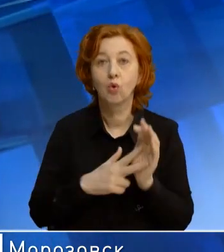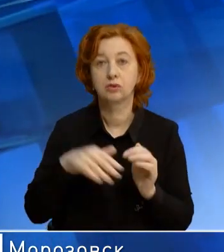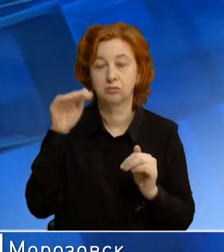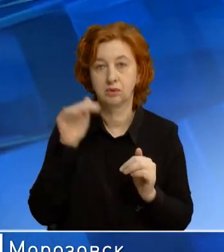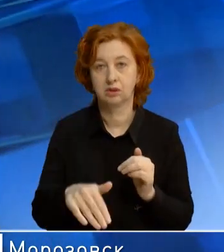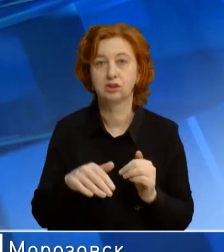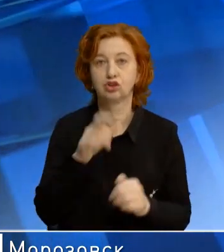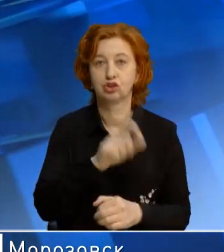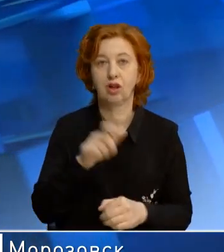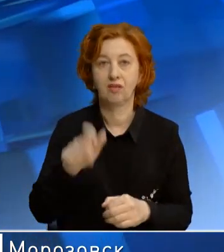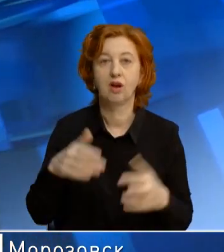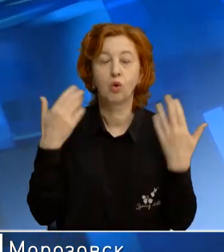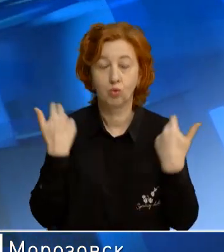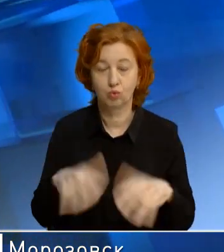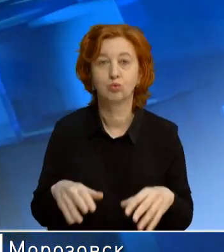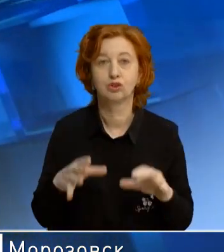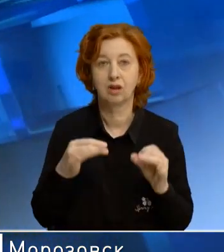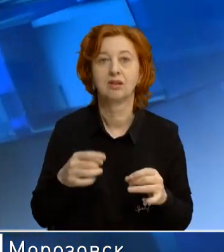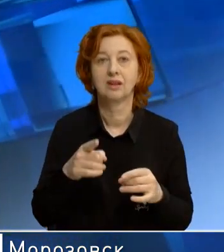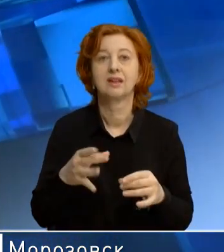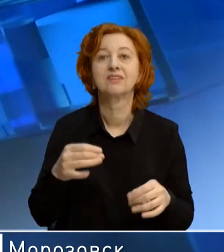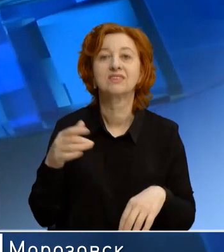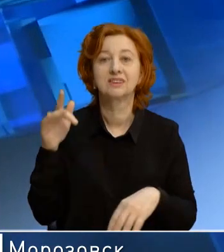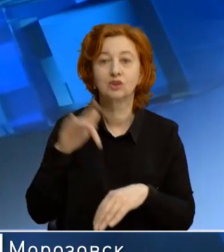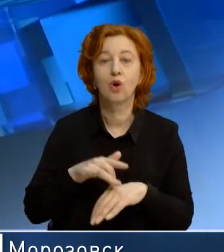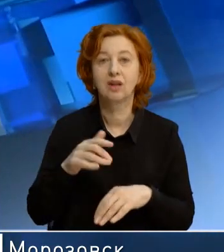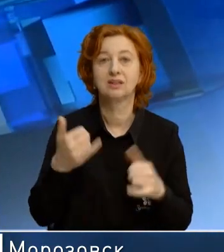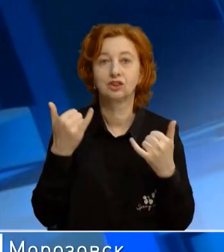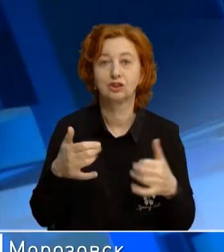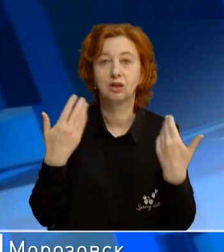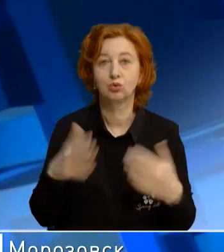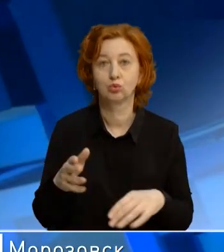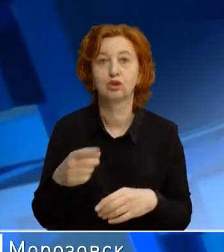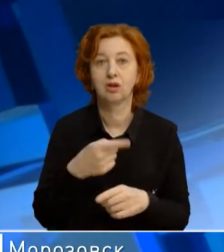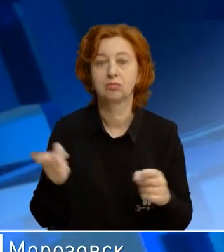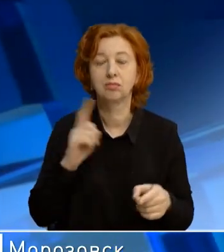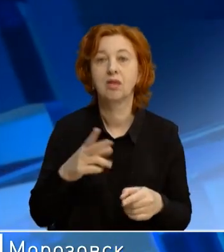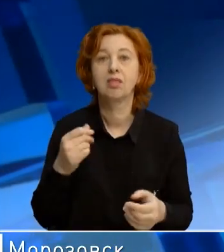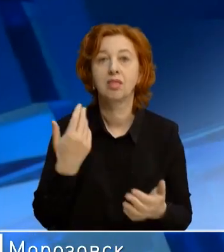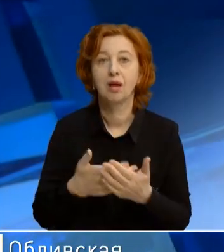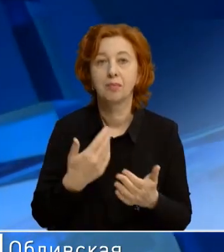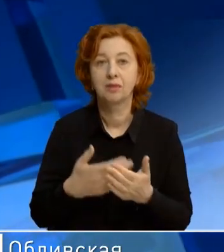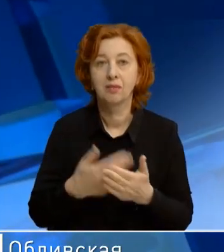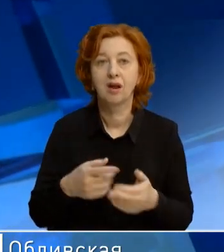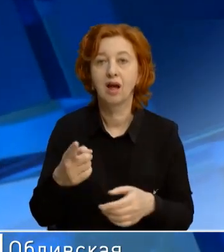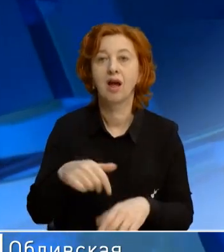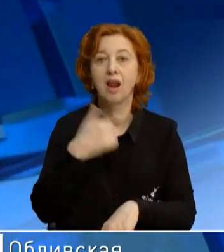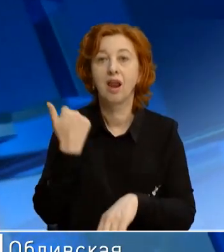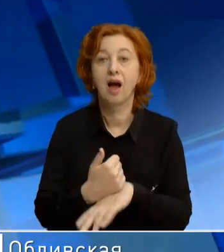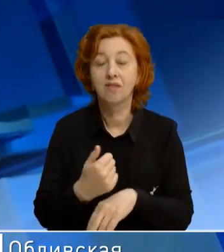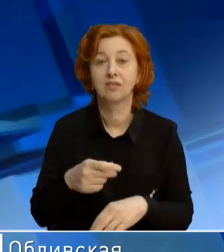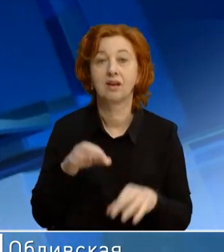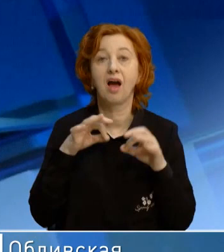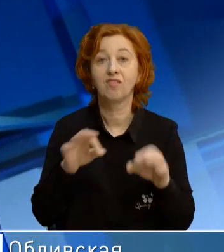тысяч человек. Количество мобильных пунктов в южной столице растет ежедневно. Так, например, сегодня в здании главного